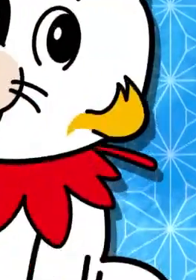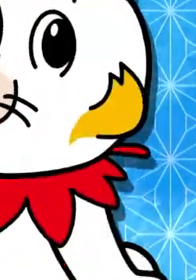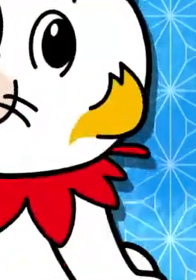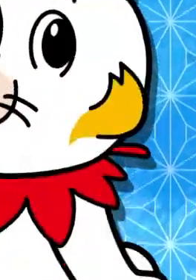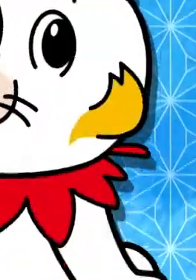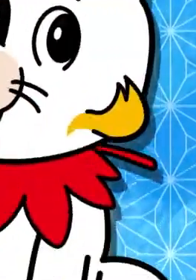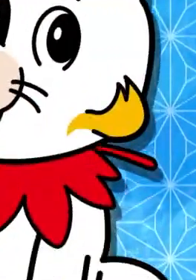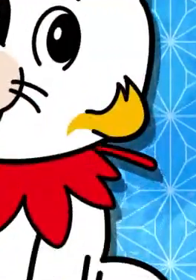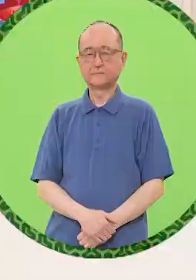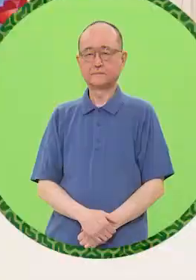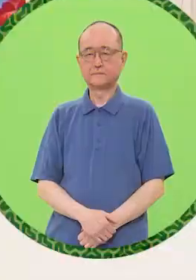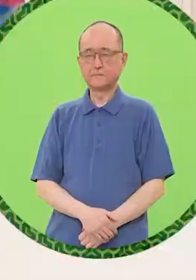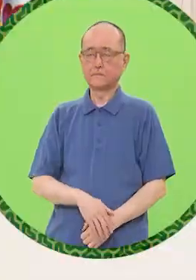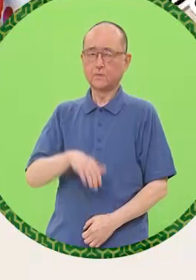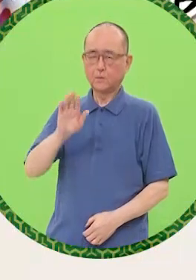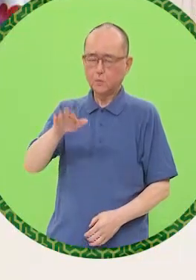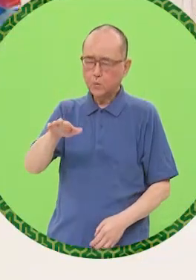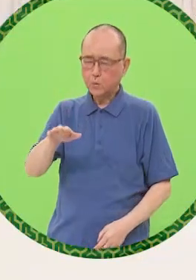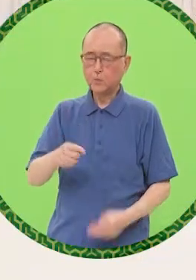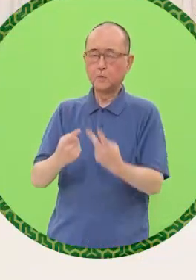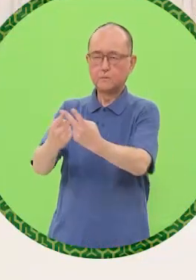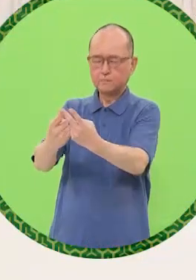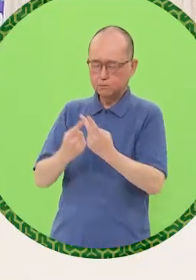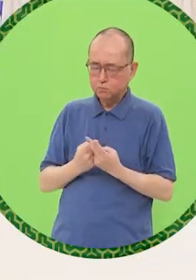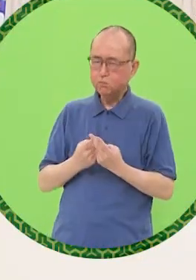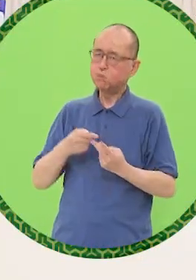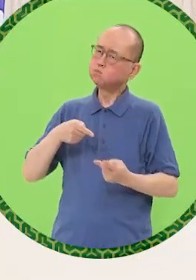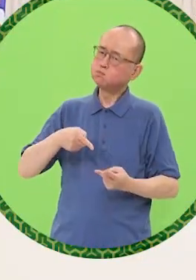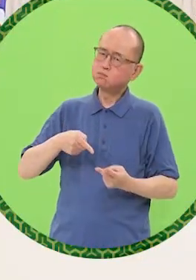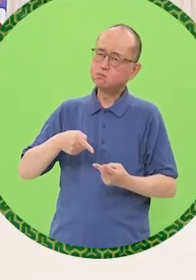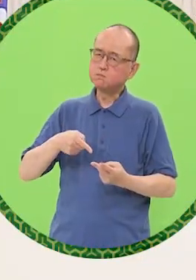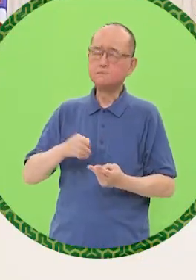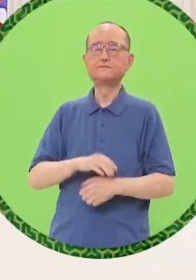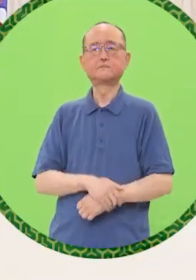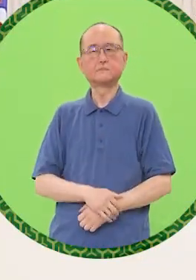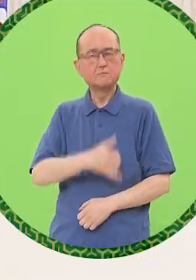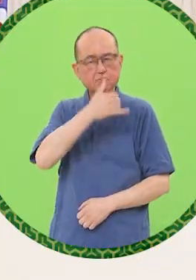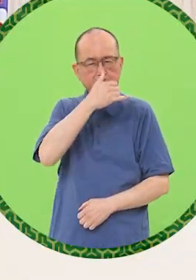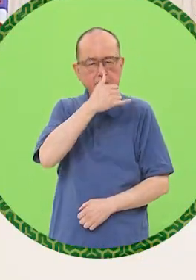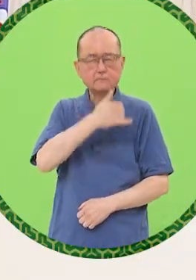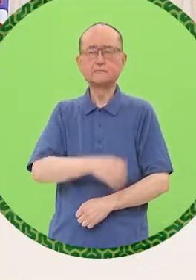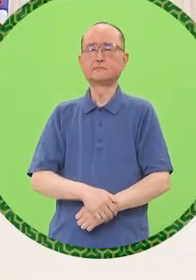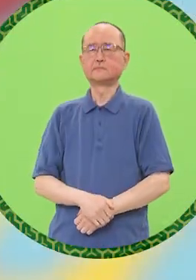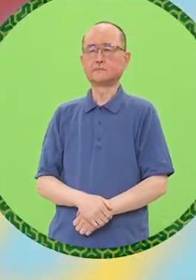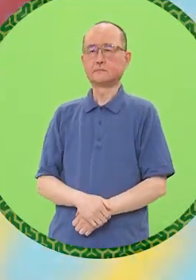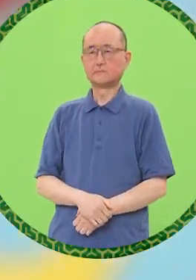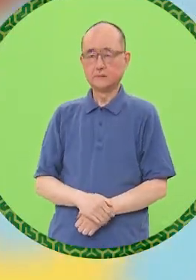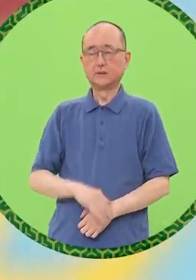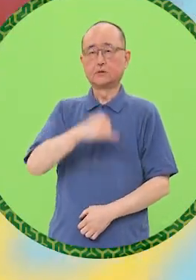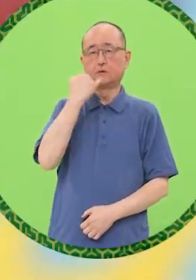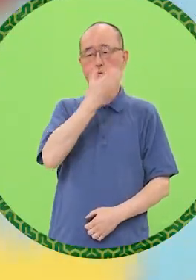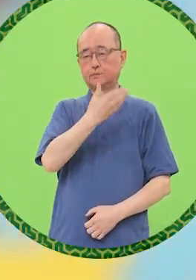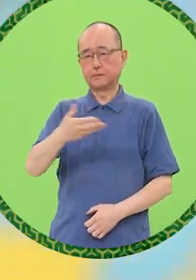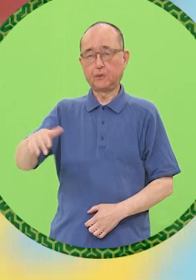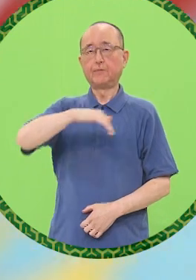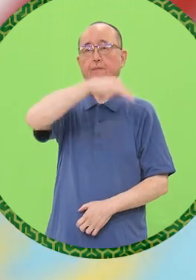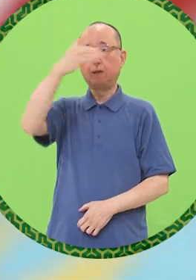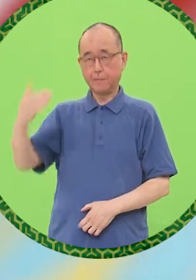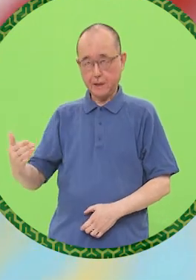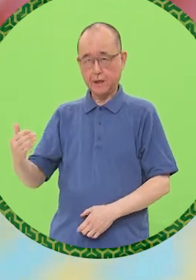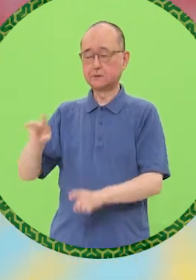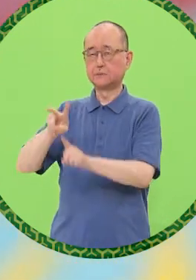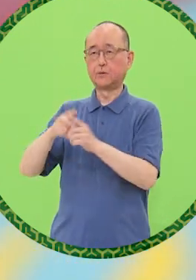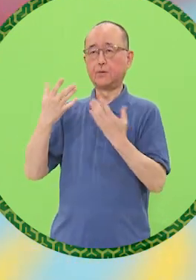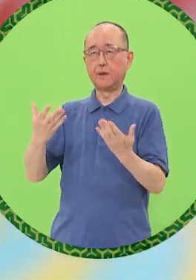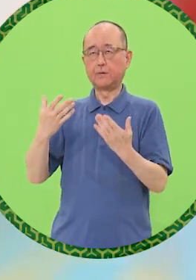一新。 元就様、お手紙が届きました。 なんじゃ。 海と山、そして小